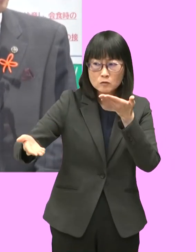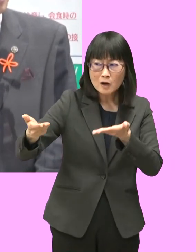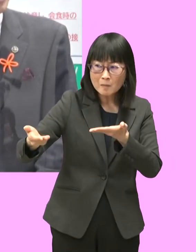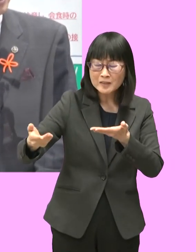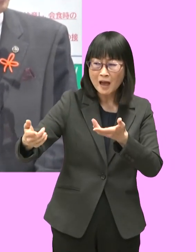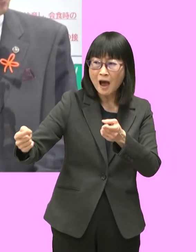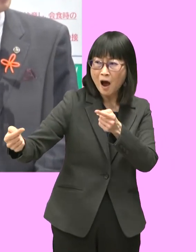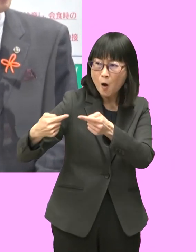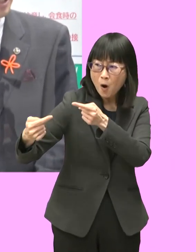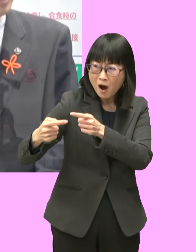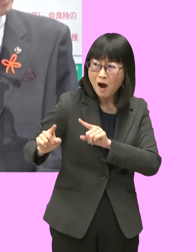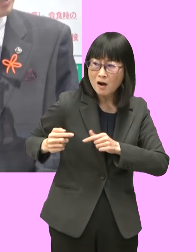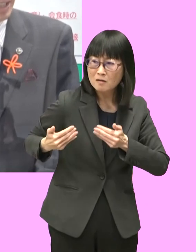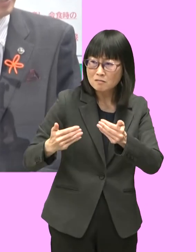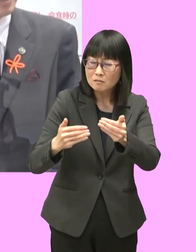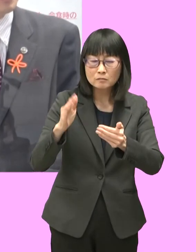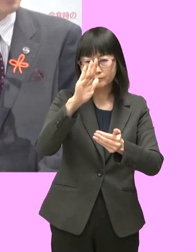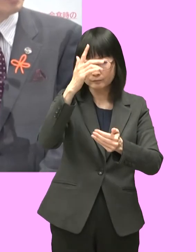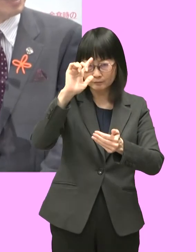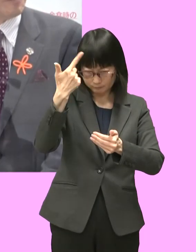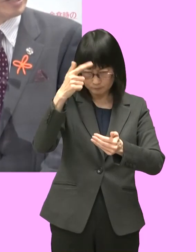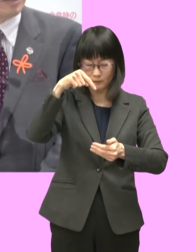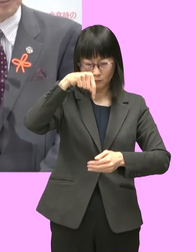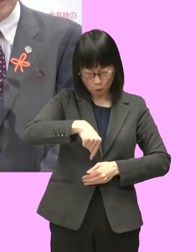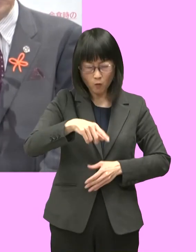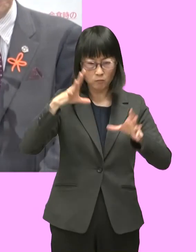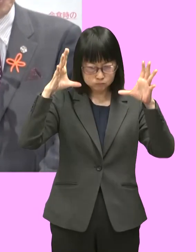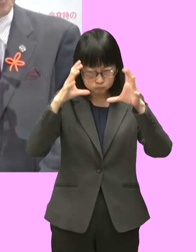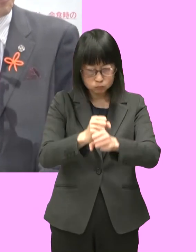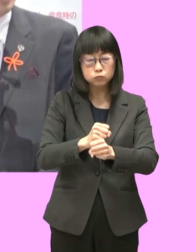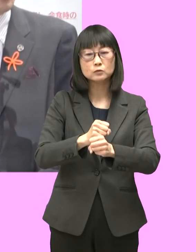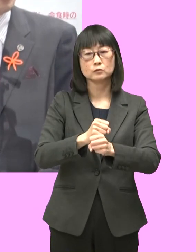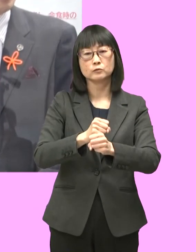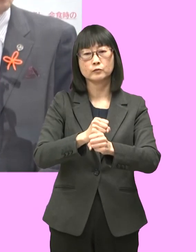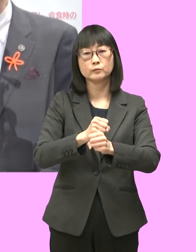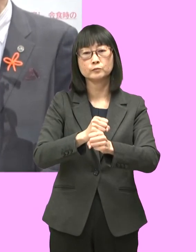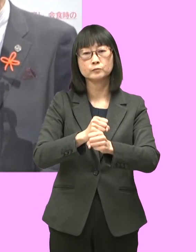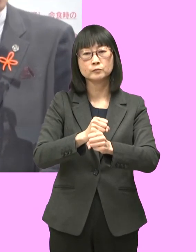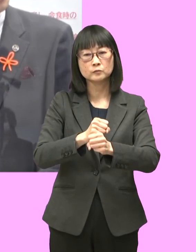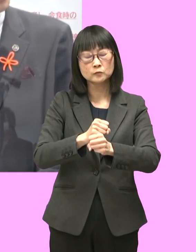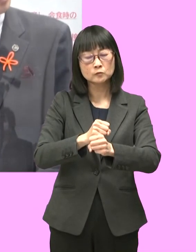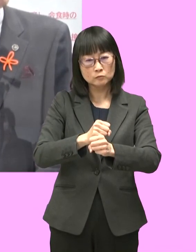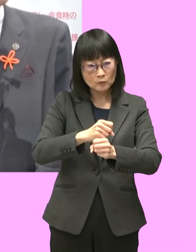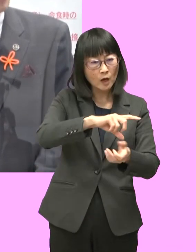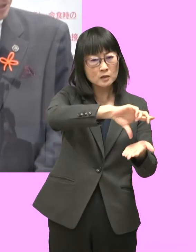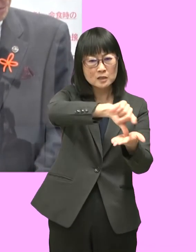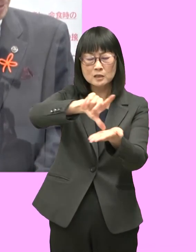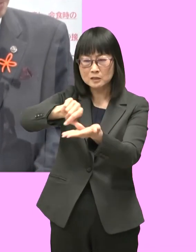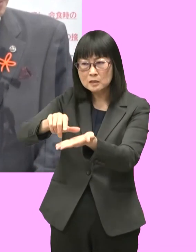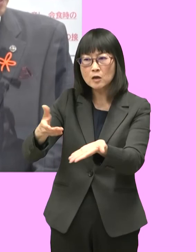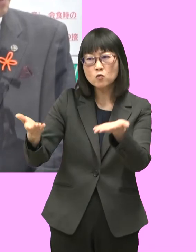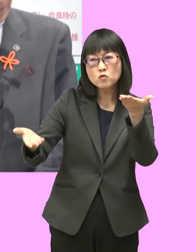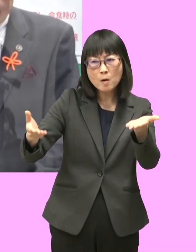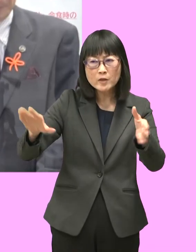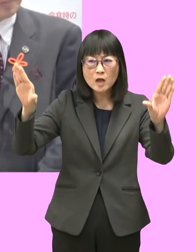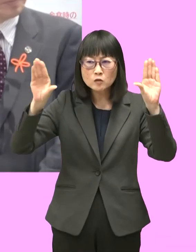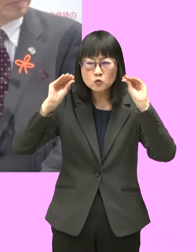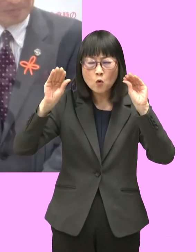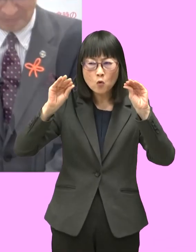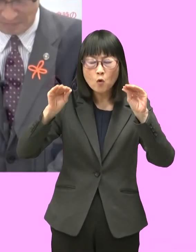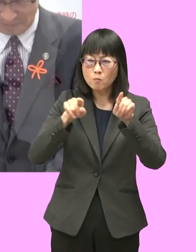考えてやるというのが大事だと思ってるんで、はい、あまり私も他がどうなってるというのを情報収集させないようにしてます。はい、